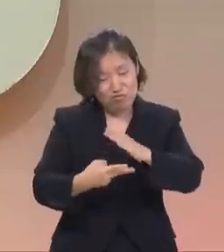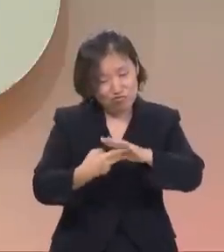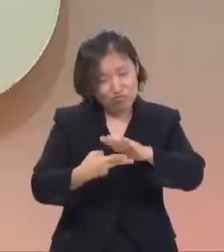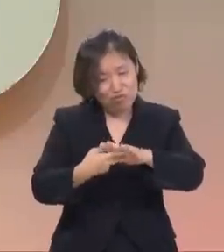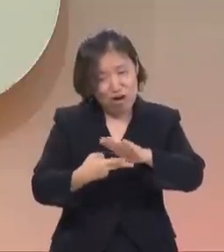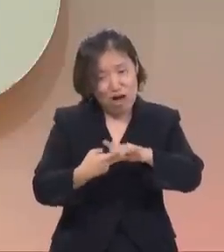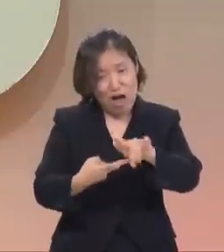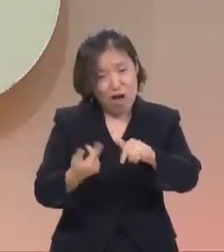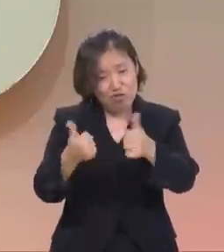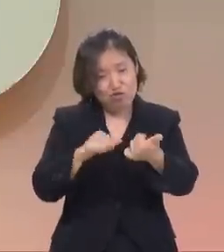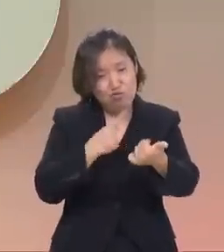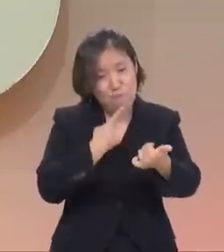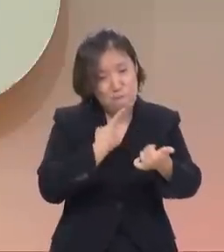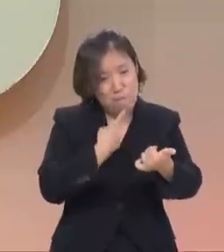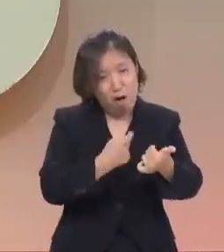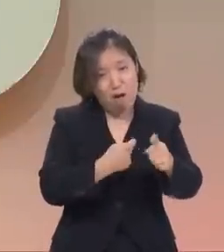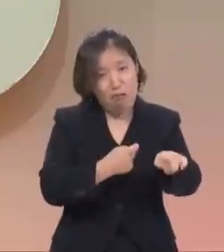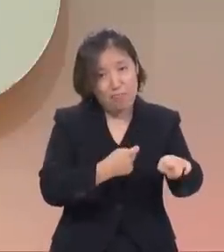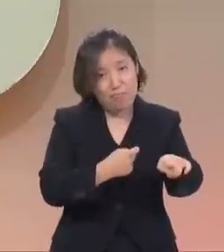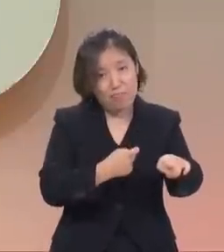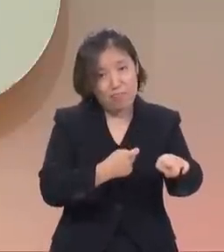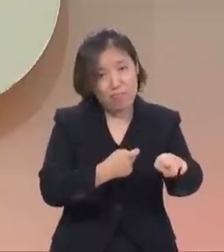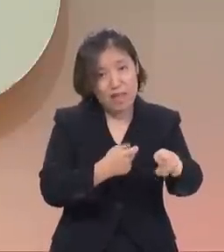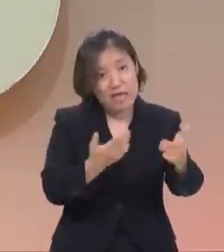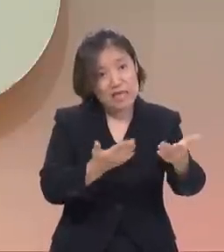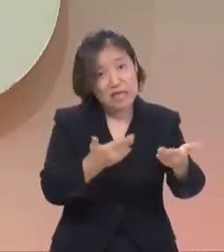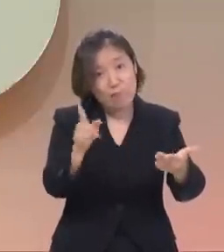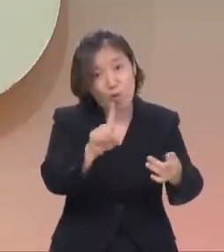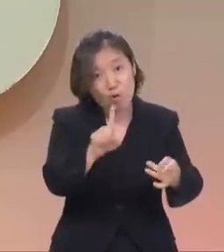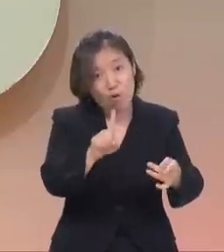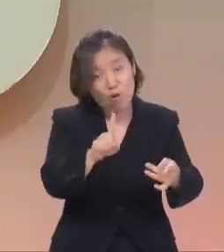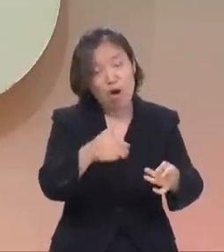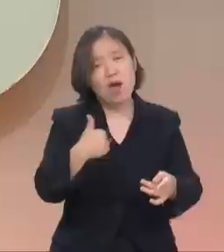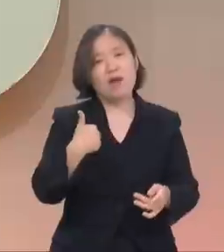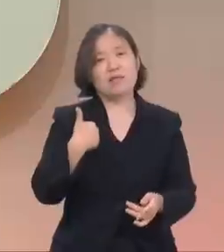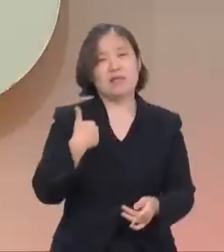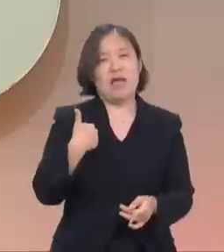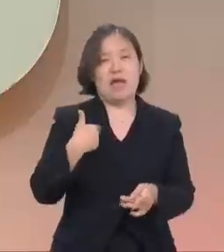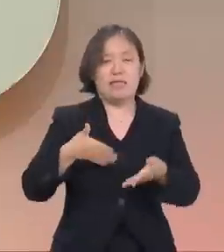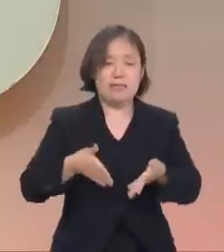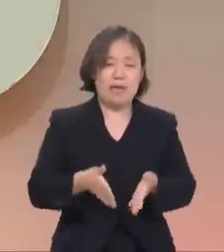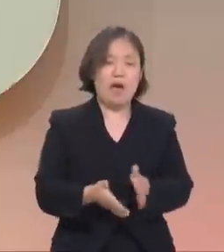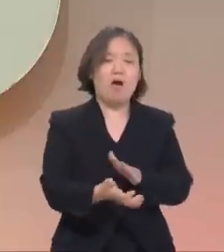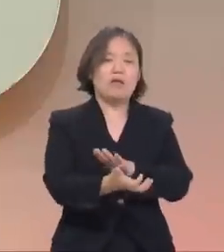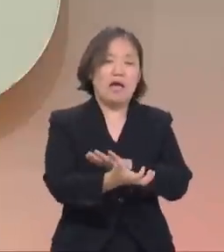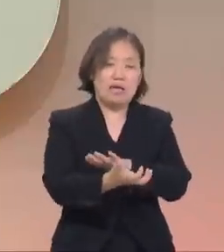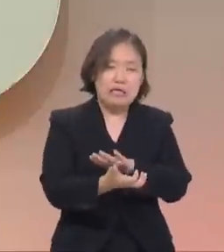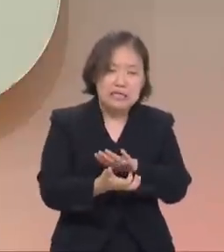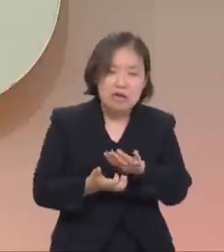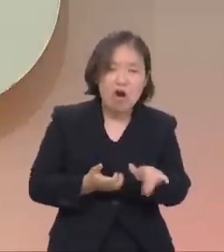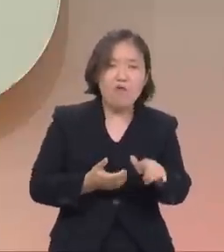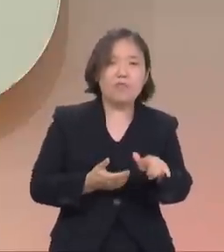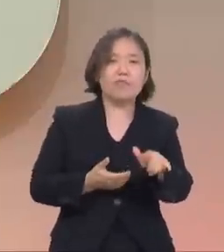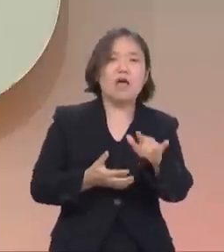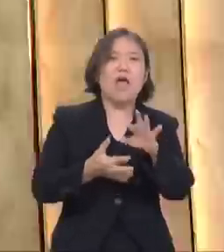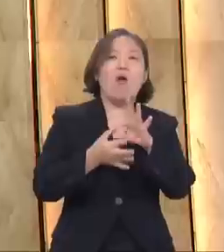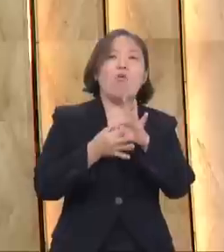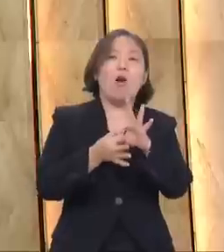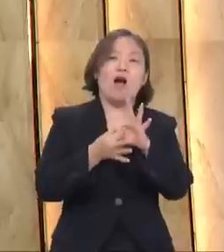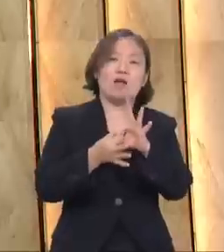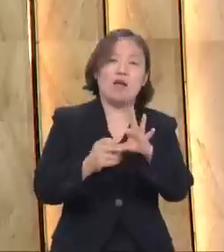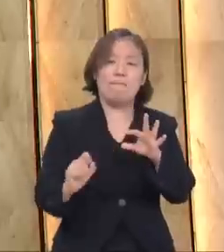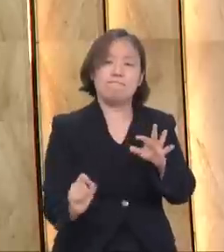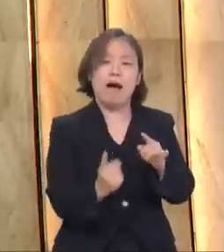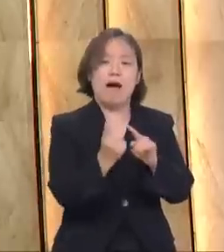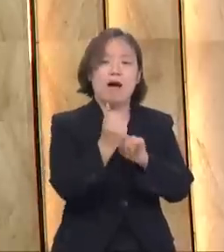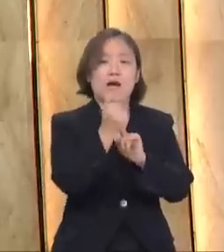세상을 떠나시게 되었던 것은이 모든 것들 사실 다 내가 지은 억연이었구나 그래서